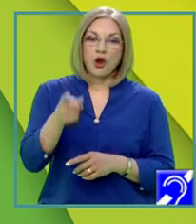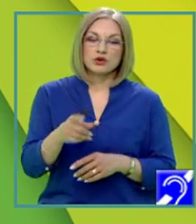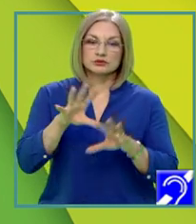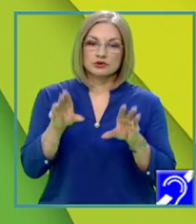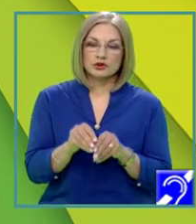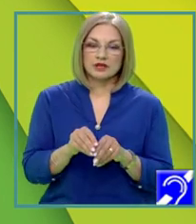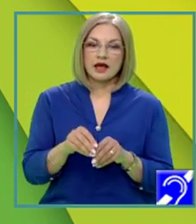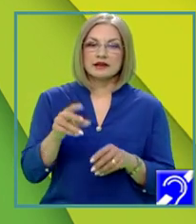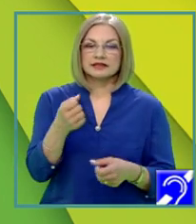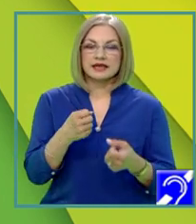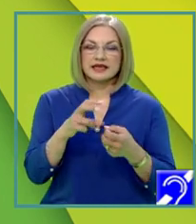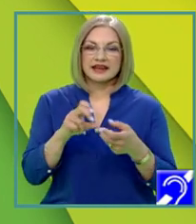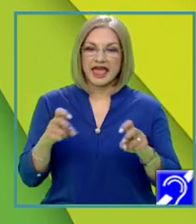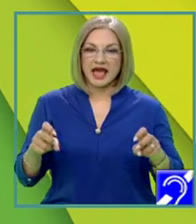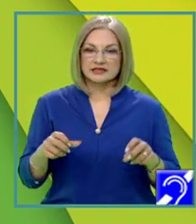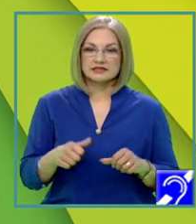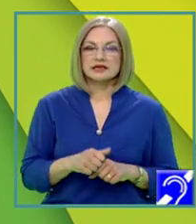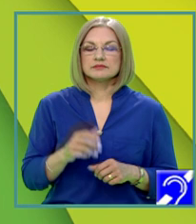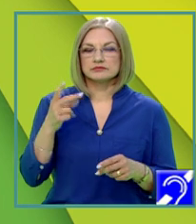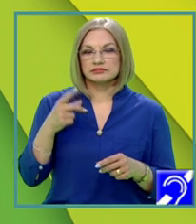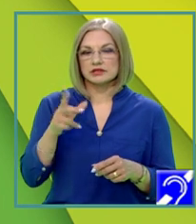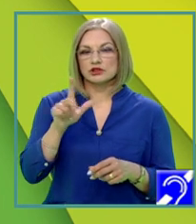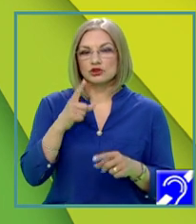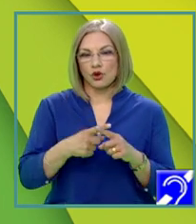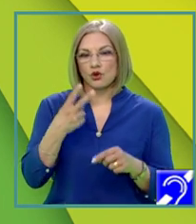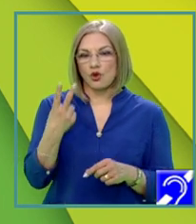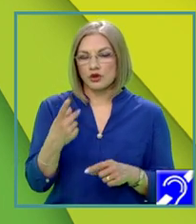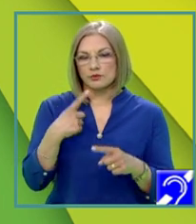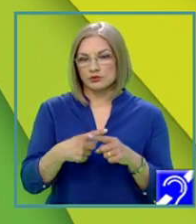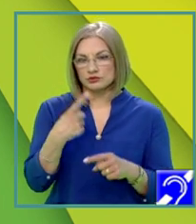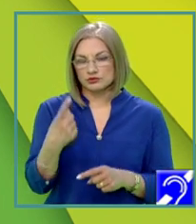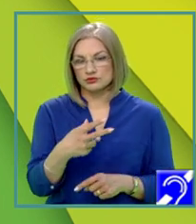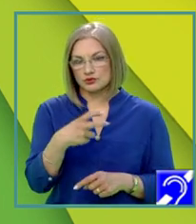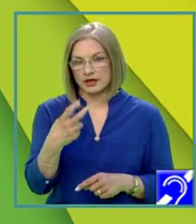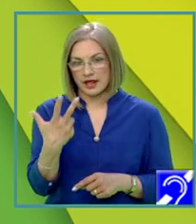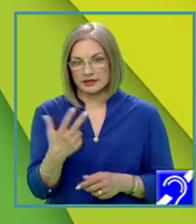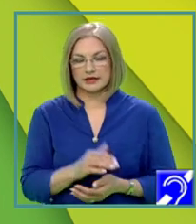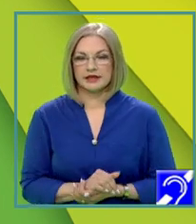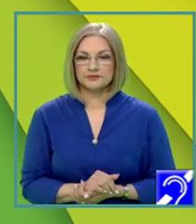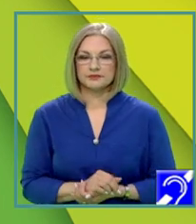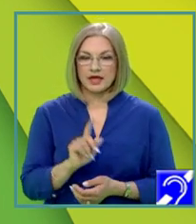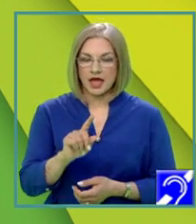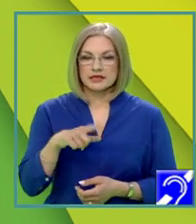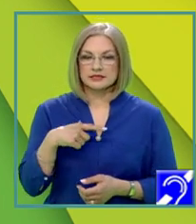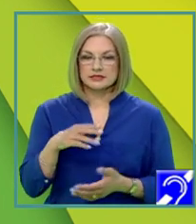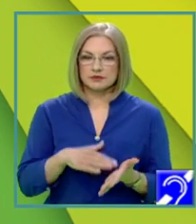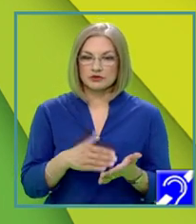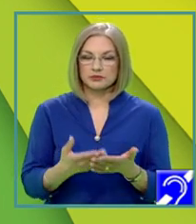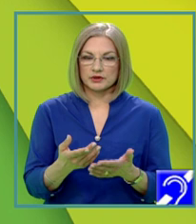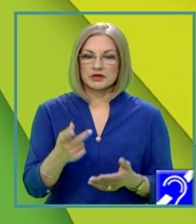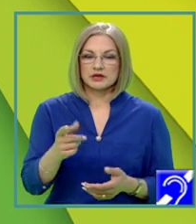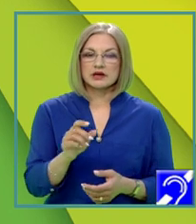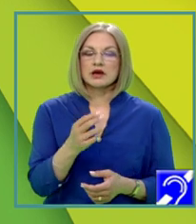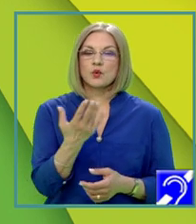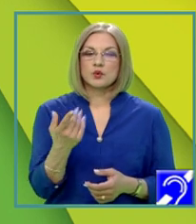n a plus nv adică doi plus unu trei acesta este motivul pentru care calitatea de măsurarea concentrației molare